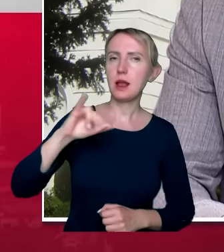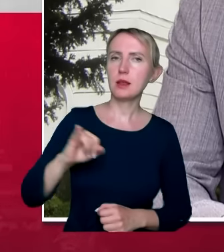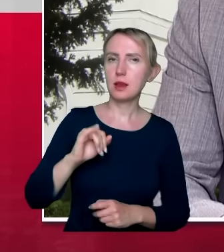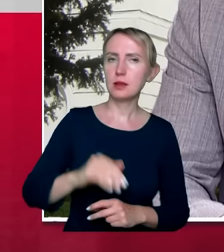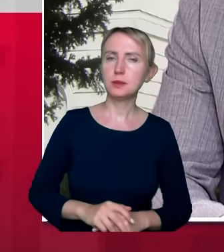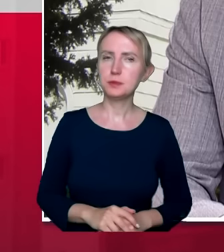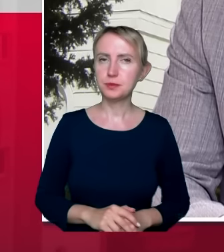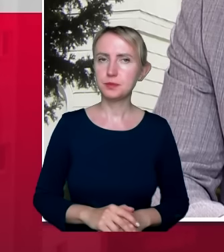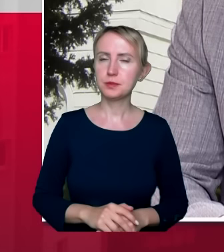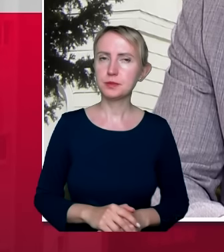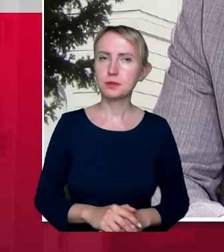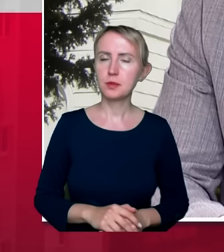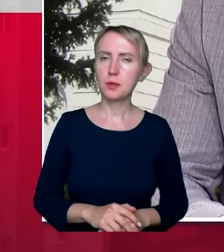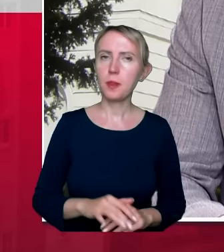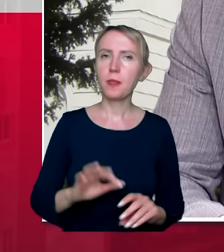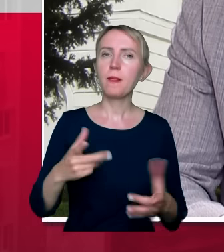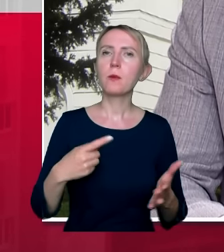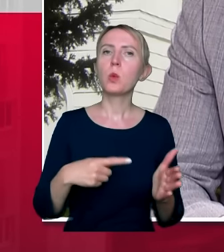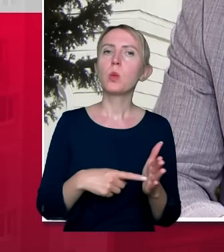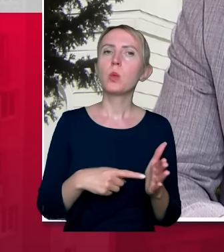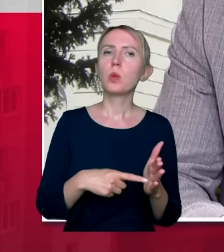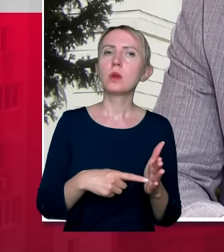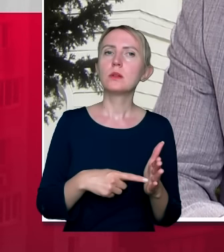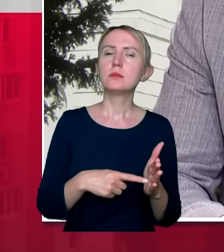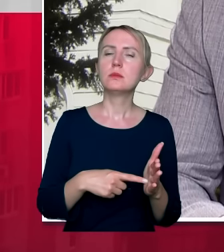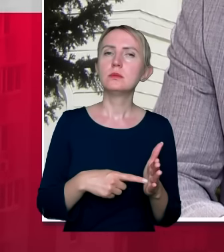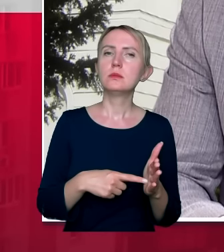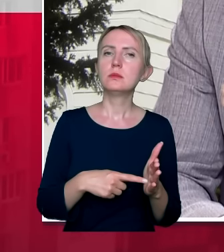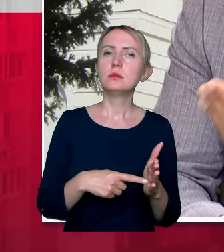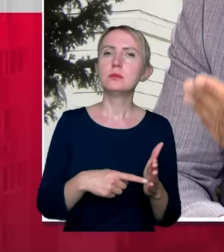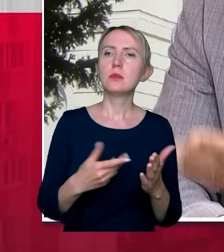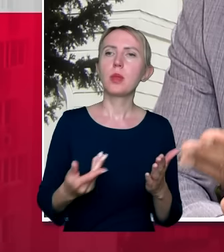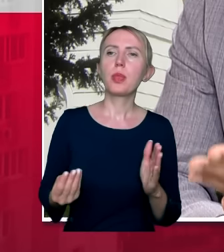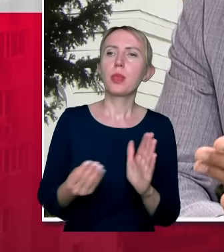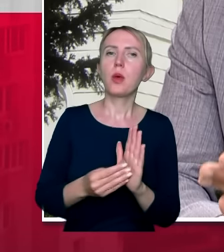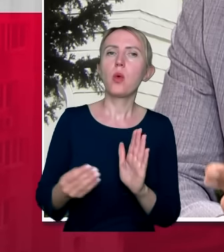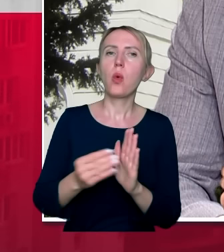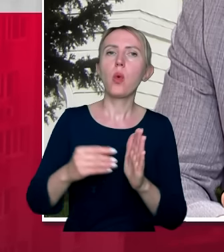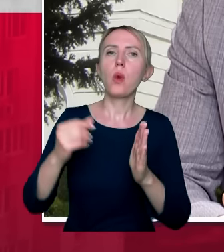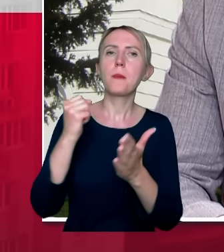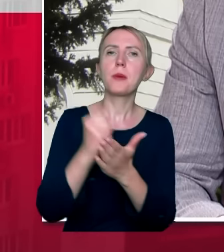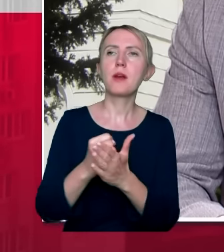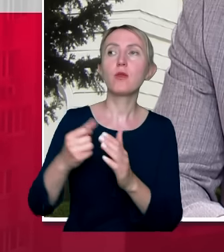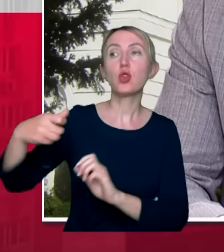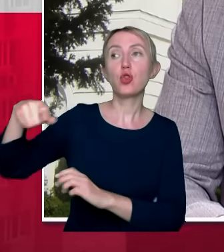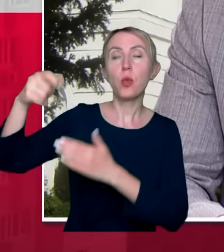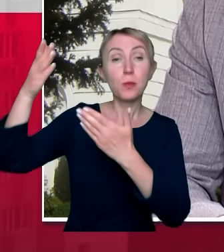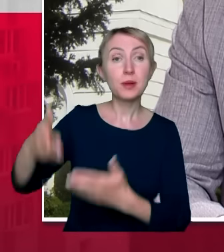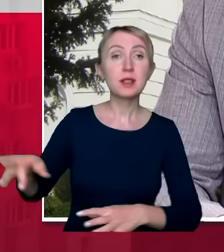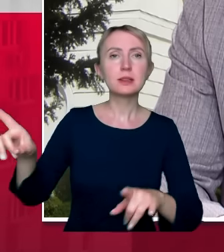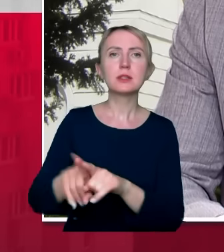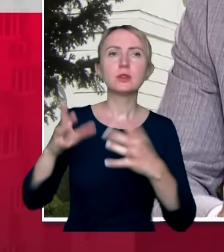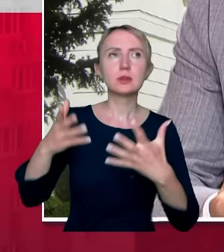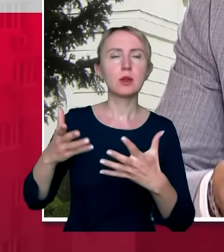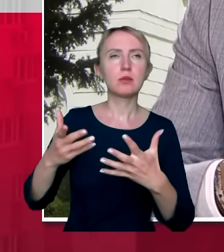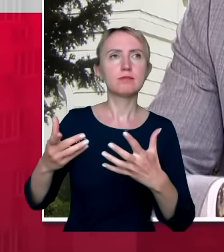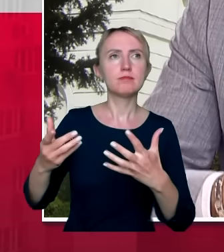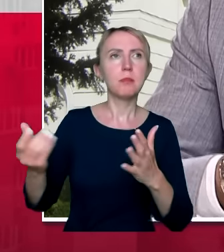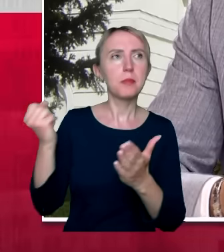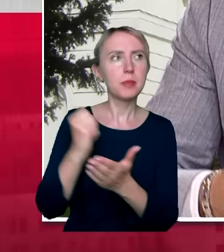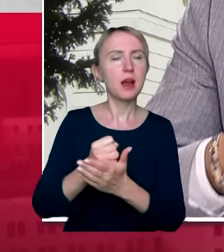Ona chodziło o obudowanie prawne, to na przykład prezydentowi też chodziło też, obudowanie takie prawne,